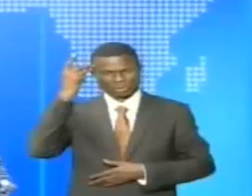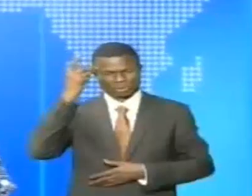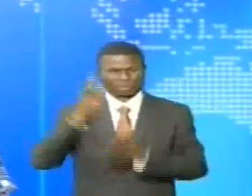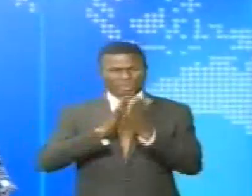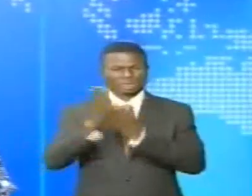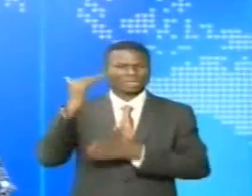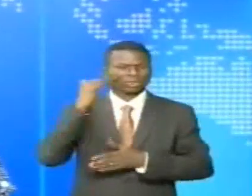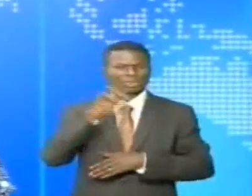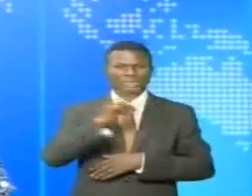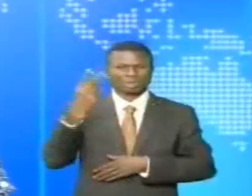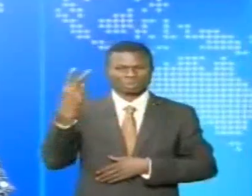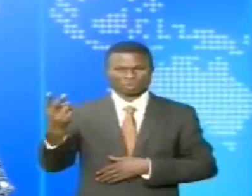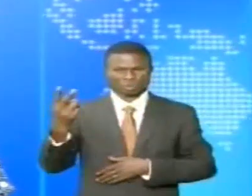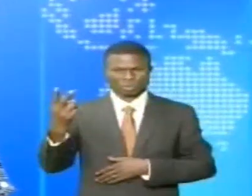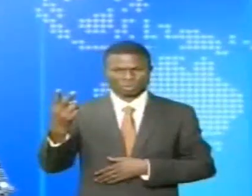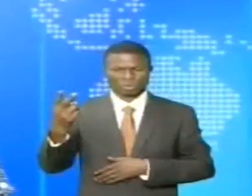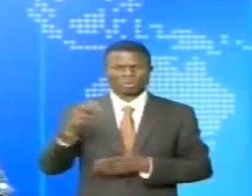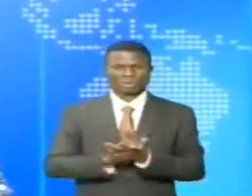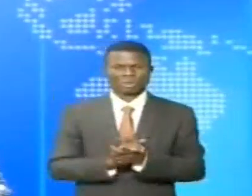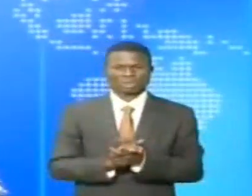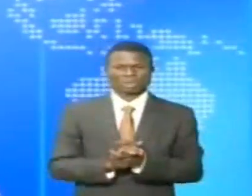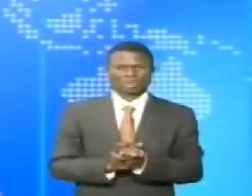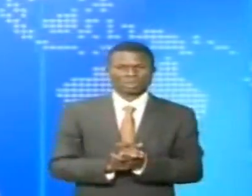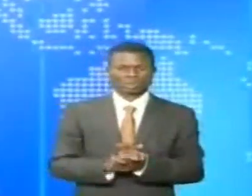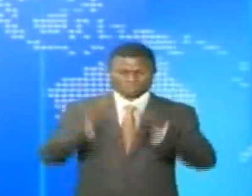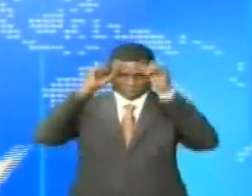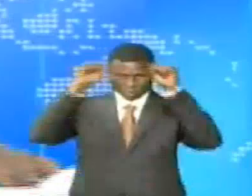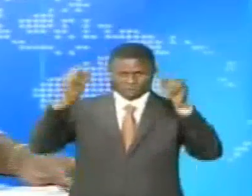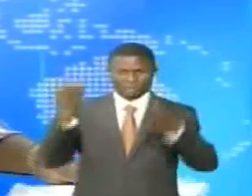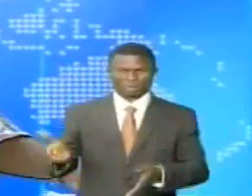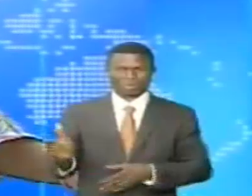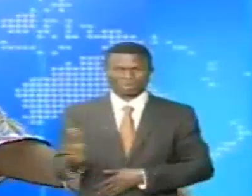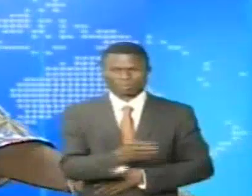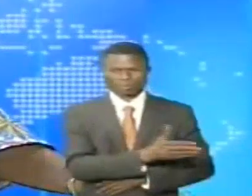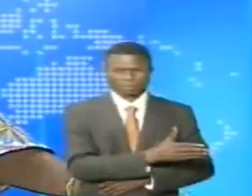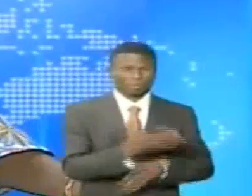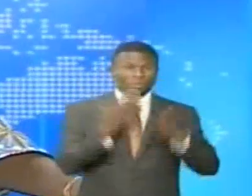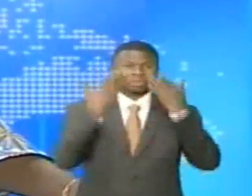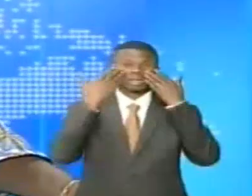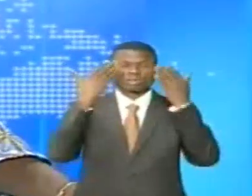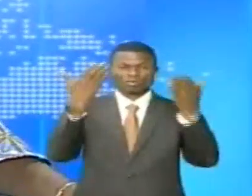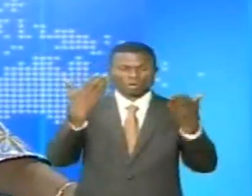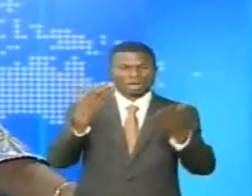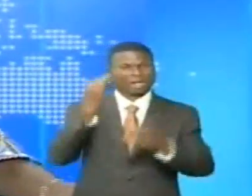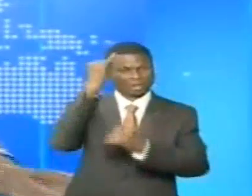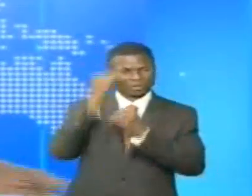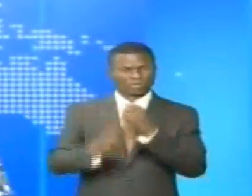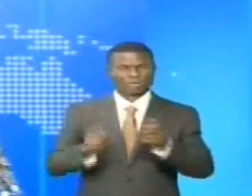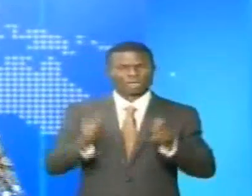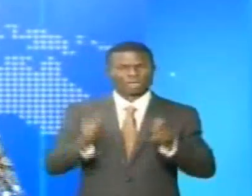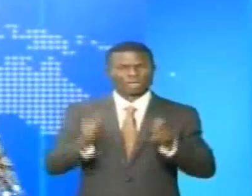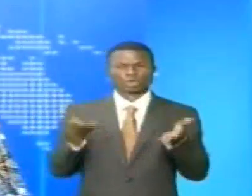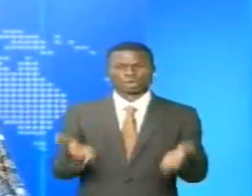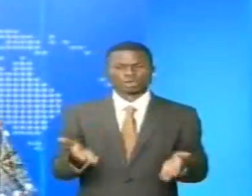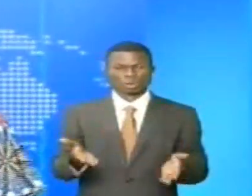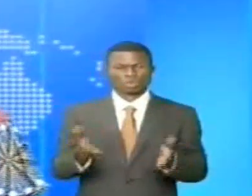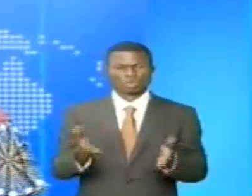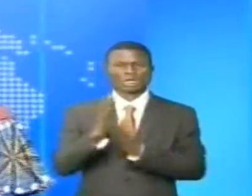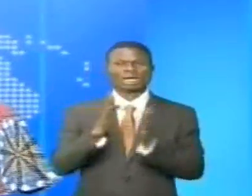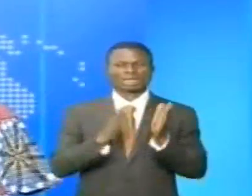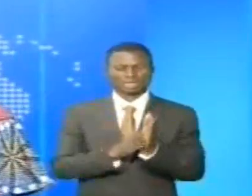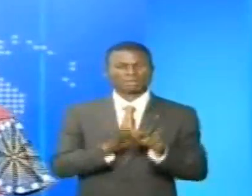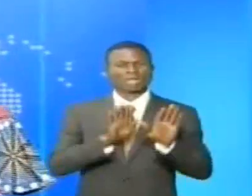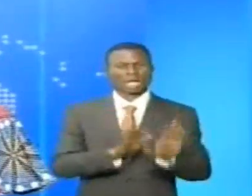15 juin 2020, Sonny Mukadi Augustin, président. Voilà qui met fin à cette édition d'information. Madame,